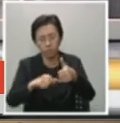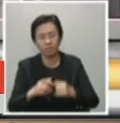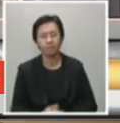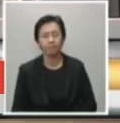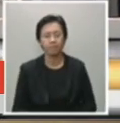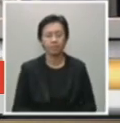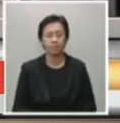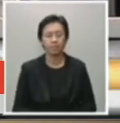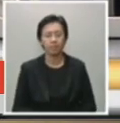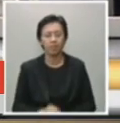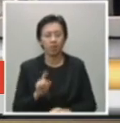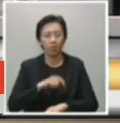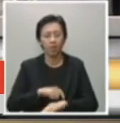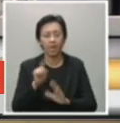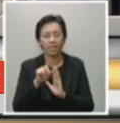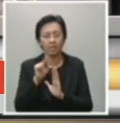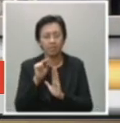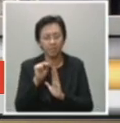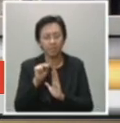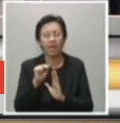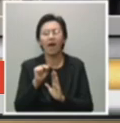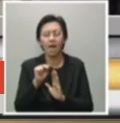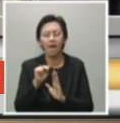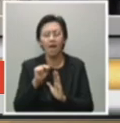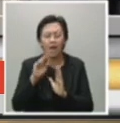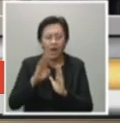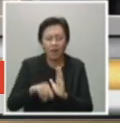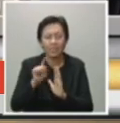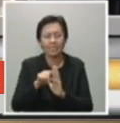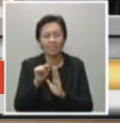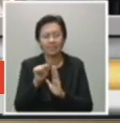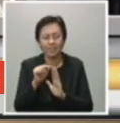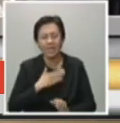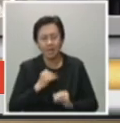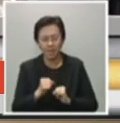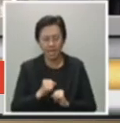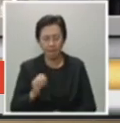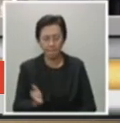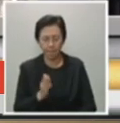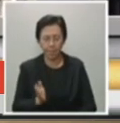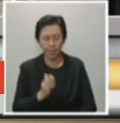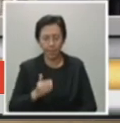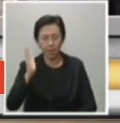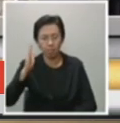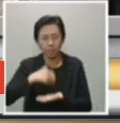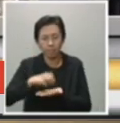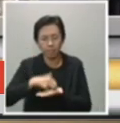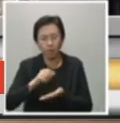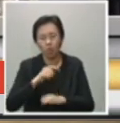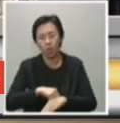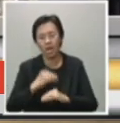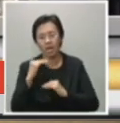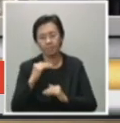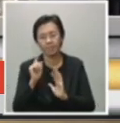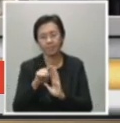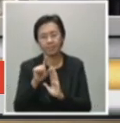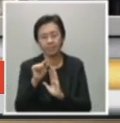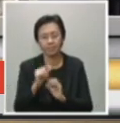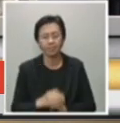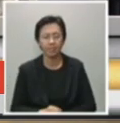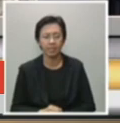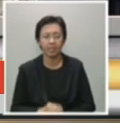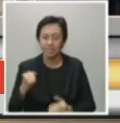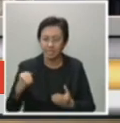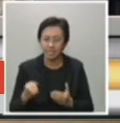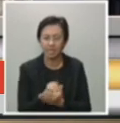ก30นาทีให้เหลือ20นาทีดิฉันจะพยายามเร่งให้ได้ตามเวลามากที่สุดนะคะแล้วก็เสียดายที่ท่